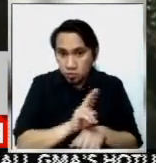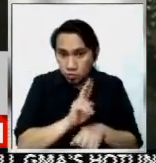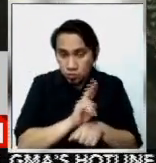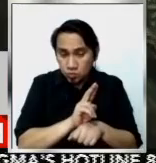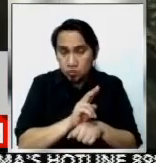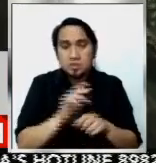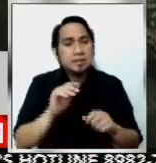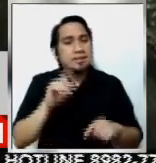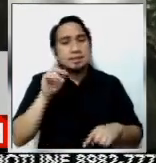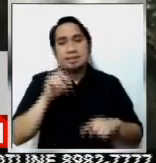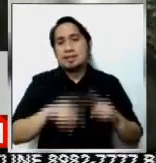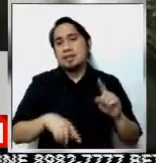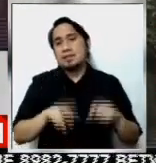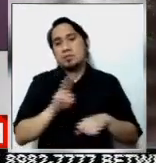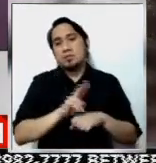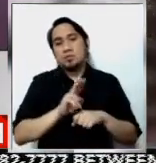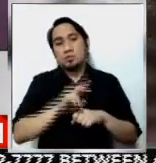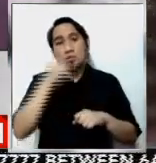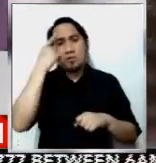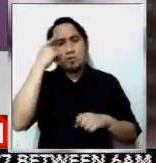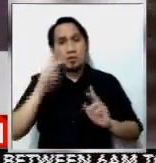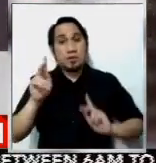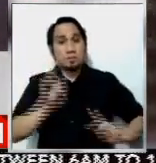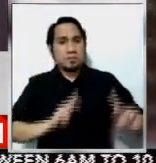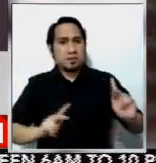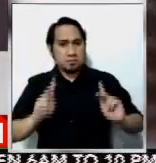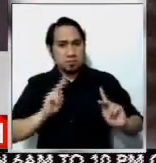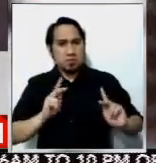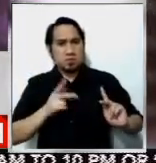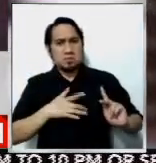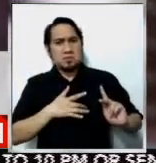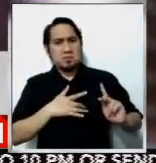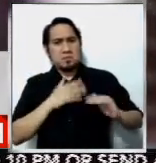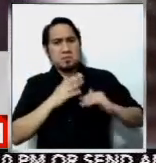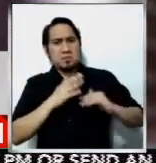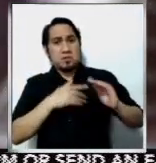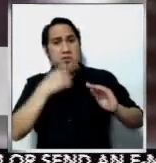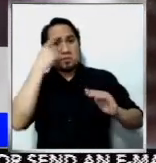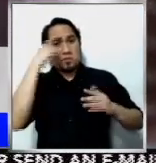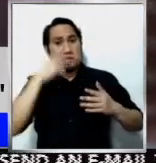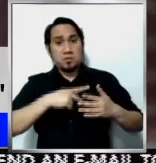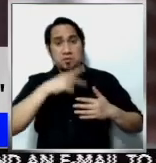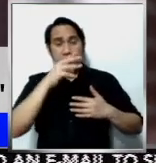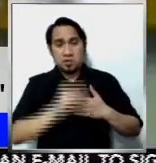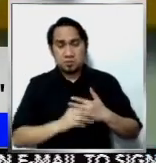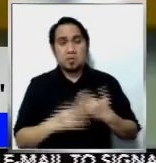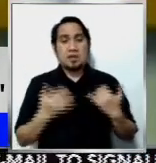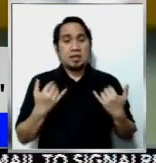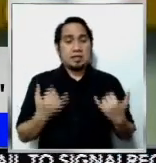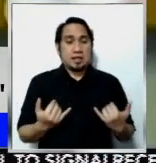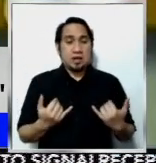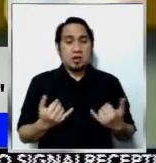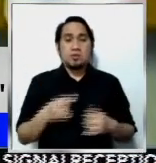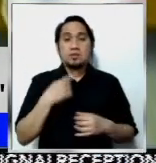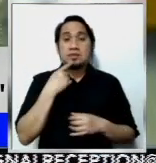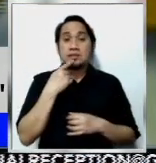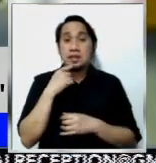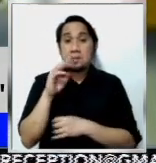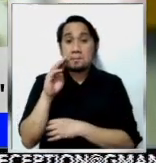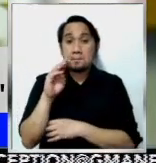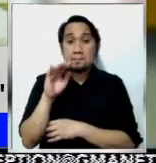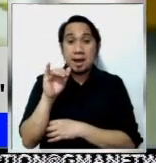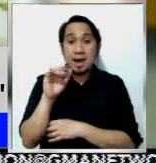makatutulong sa pagbuo ng kumpiyansa ng publiko sa programa ng gobyerno. Tanong naman ni Bayan Muna Representative Ferdinand Gaite,